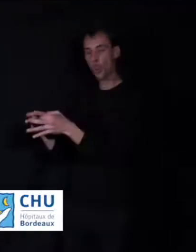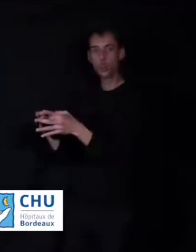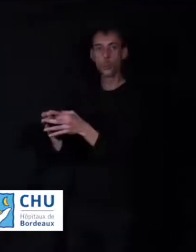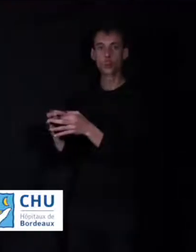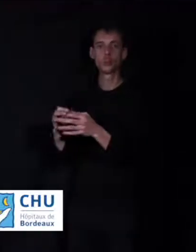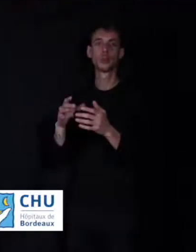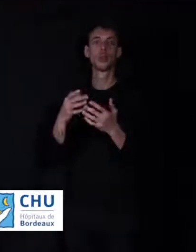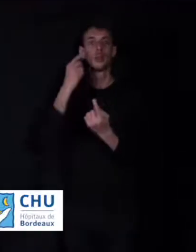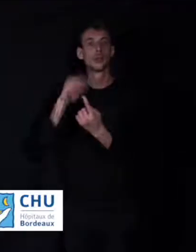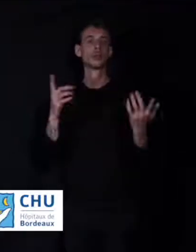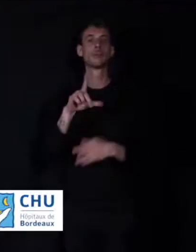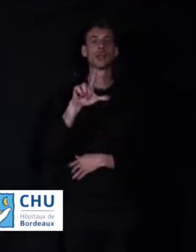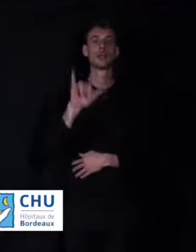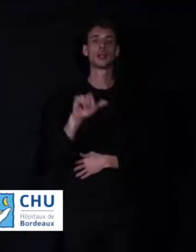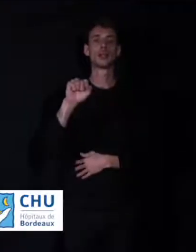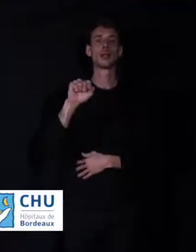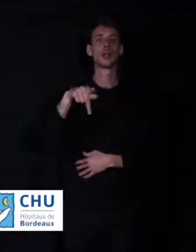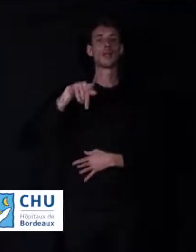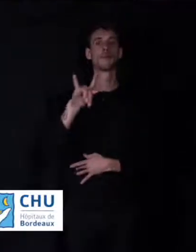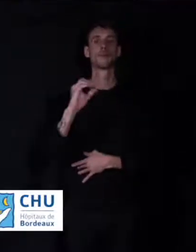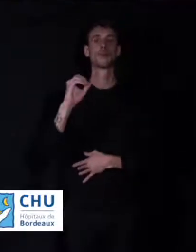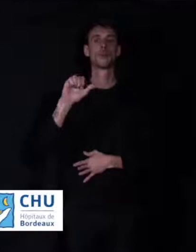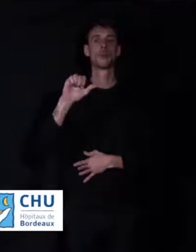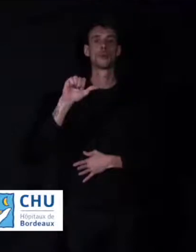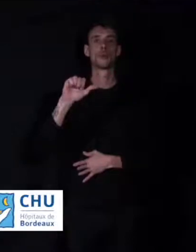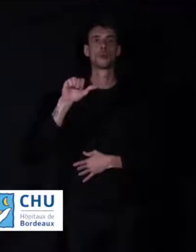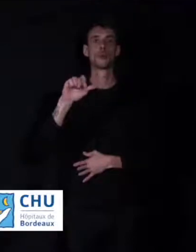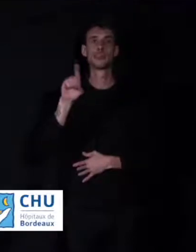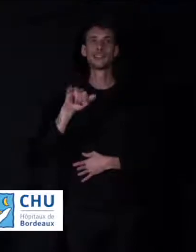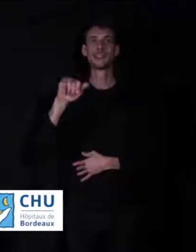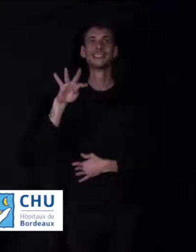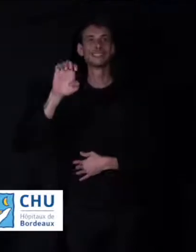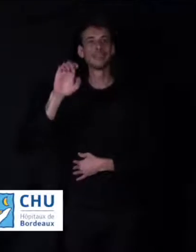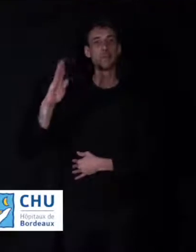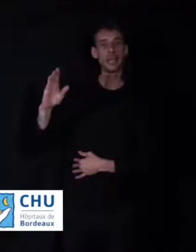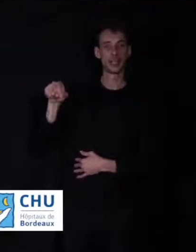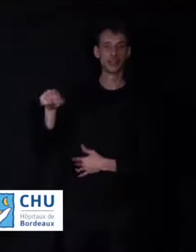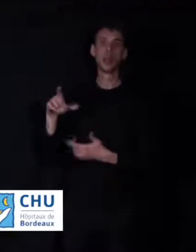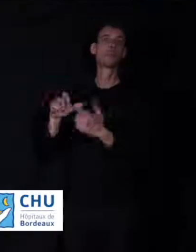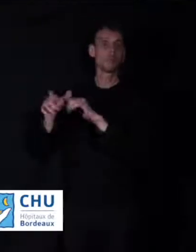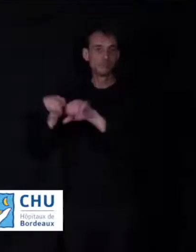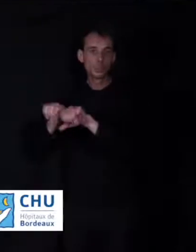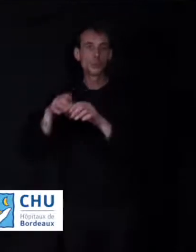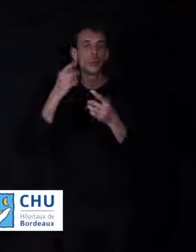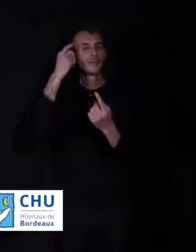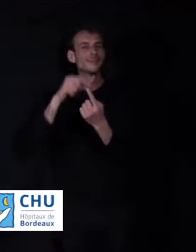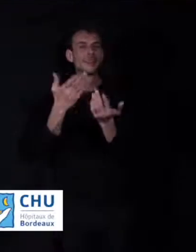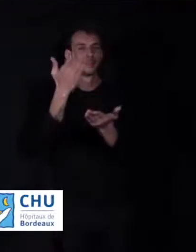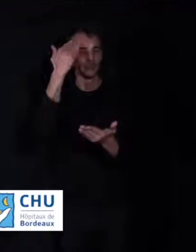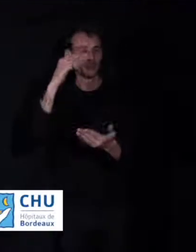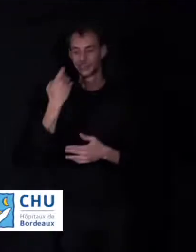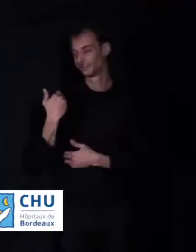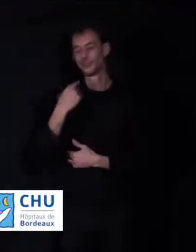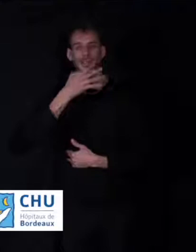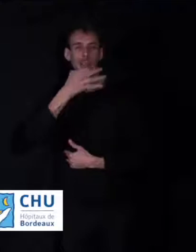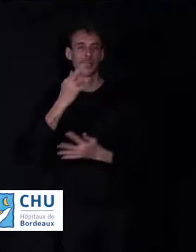anticorps, et les fameux lymphocytes mémoire dont j'ai parlé tout à l'heure. Donc, quels sont les avantages de cette technique? Il y en a plusieurs.